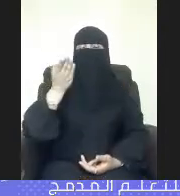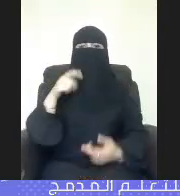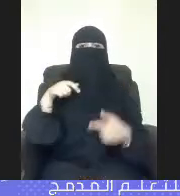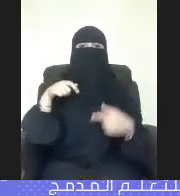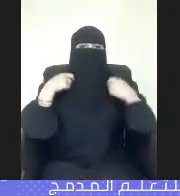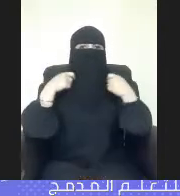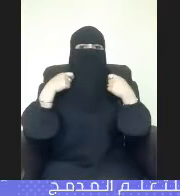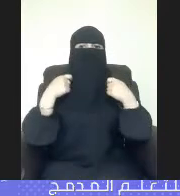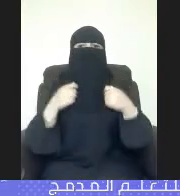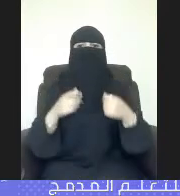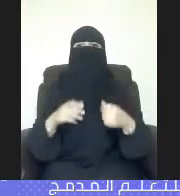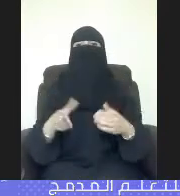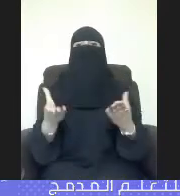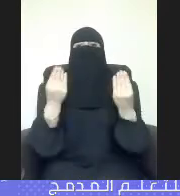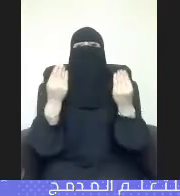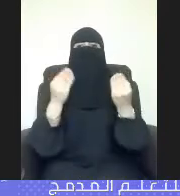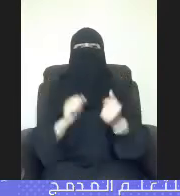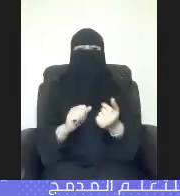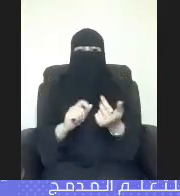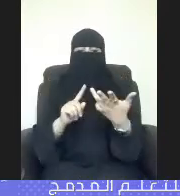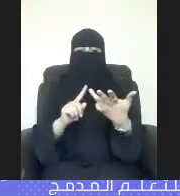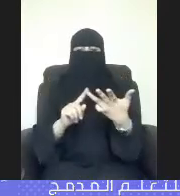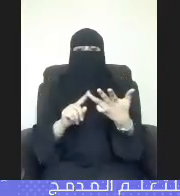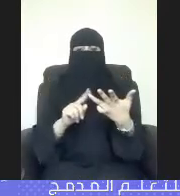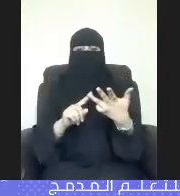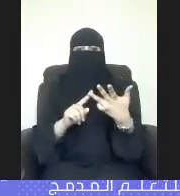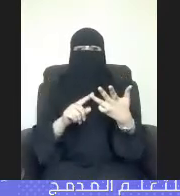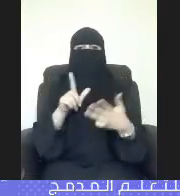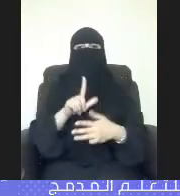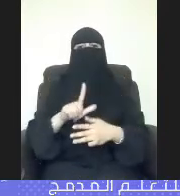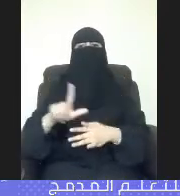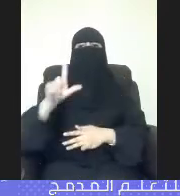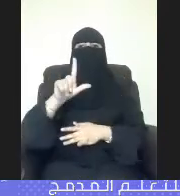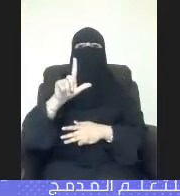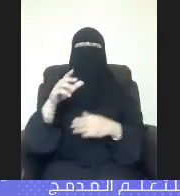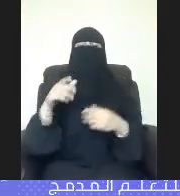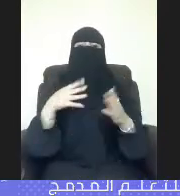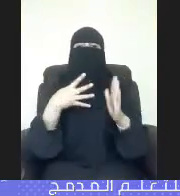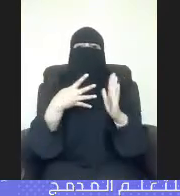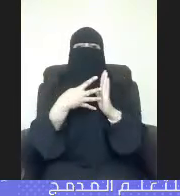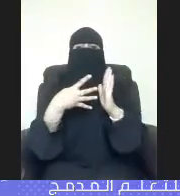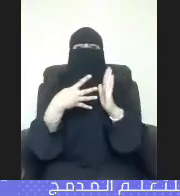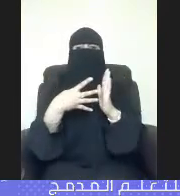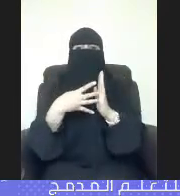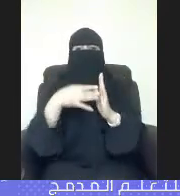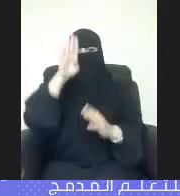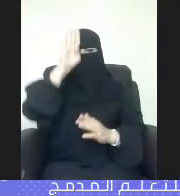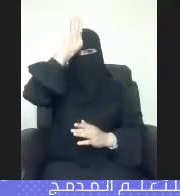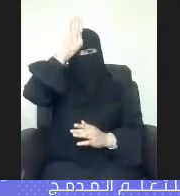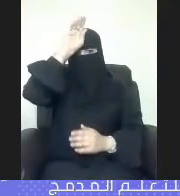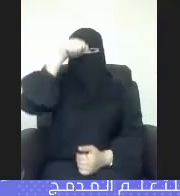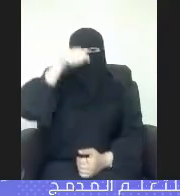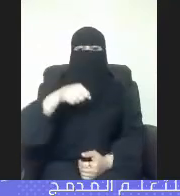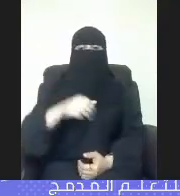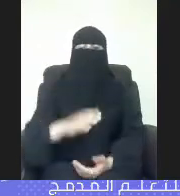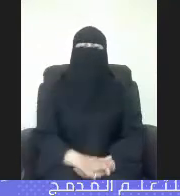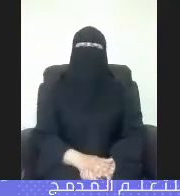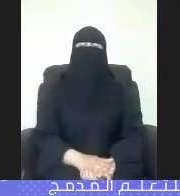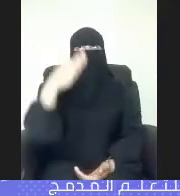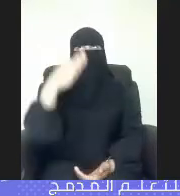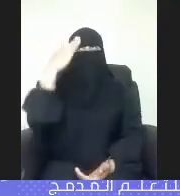الشيخ، ولمعاليكم رئيس الجامعة على الرعاية الكريمة. والشكر موصول ويتجدد لسعادة وكيل